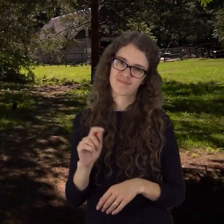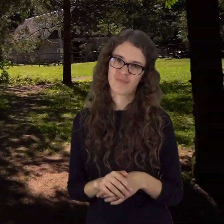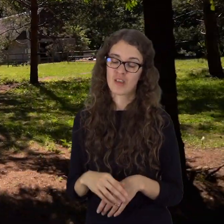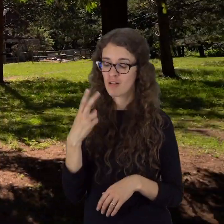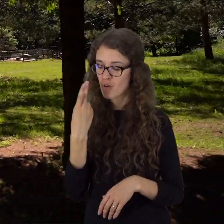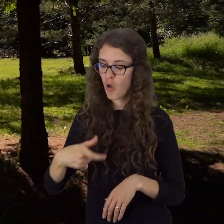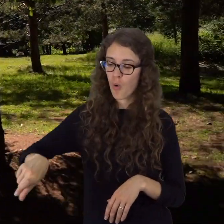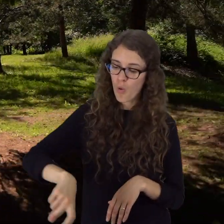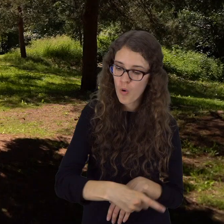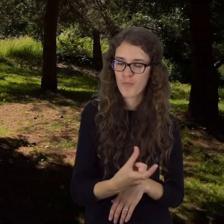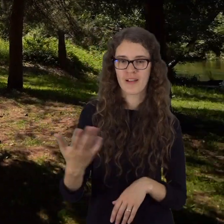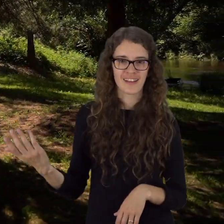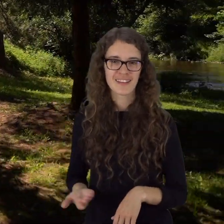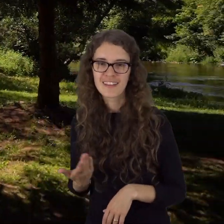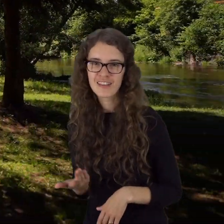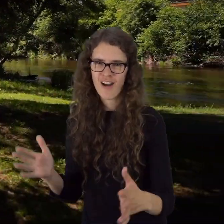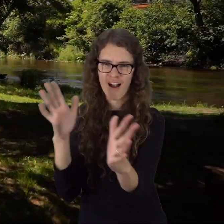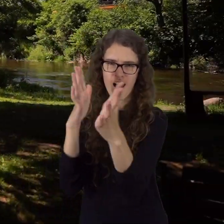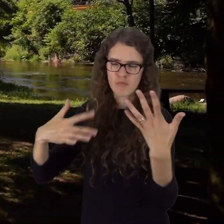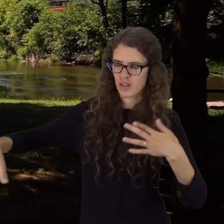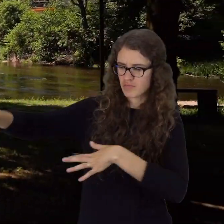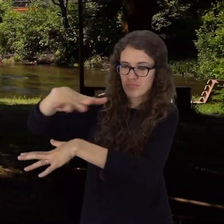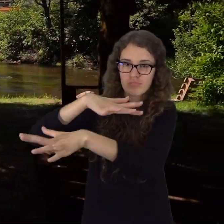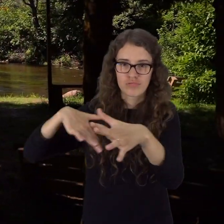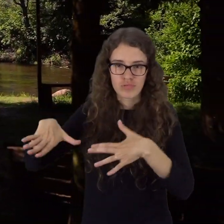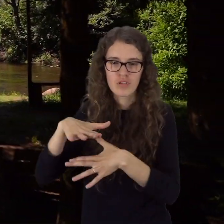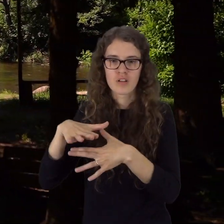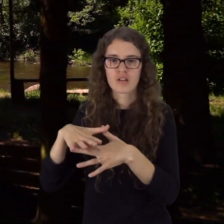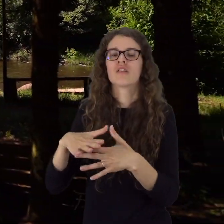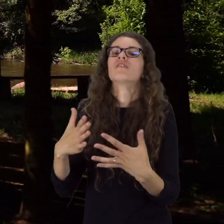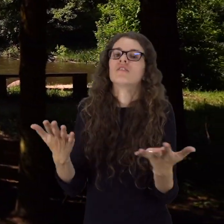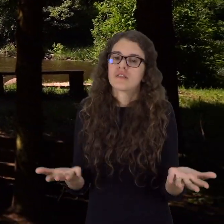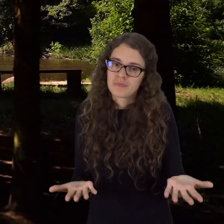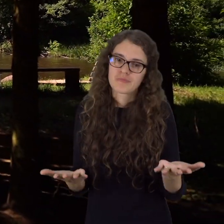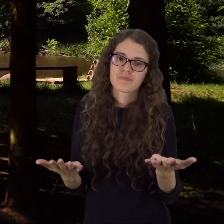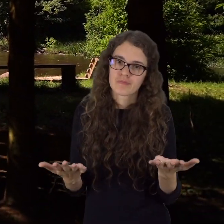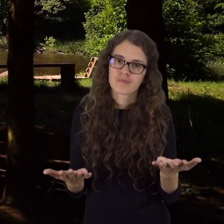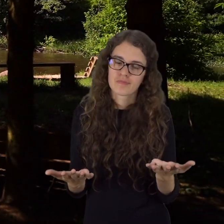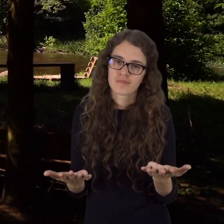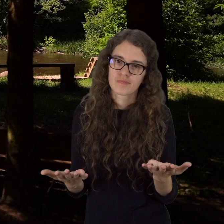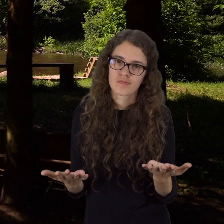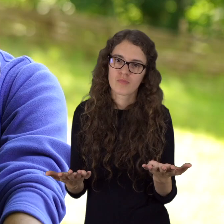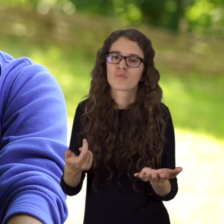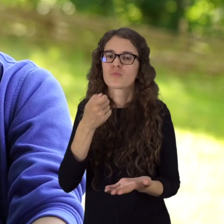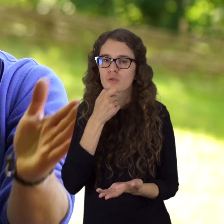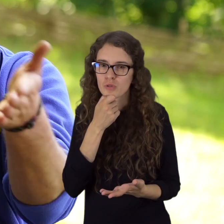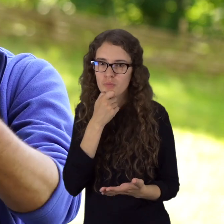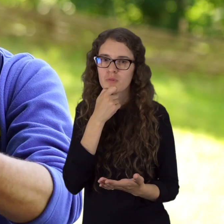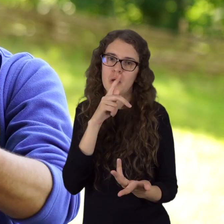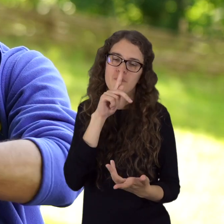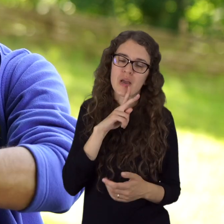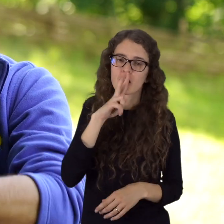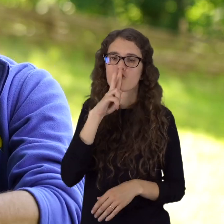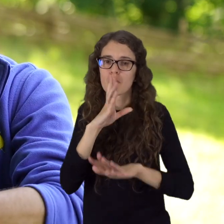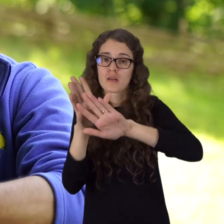bet upė, kuri yra gyva, tai, sakau, gamta yra visur aplinkų ir mes tikrai kažkaip po kažkiek laiko,